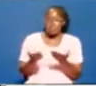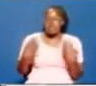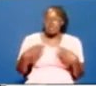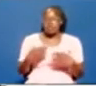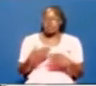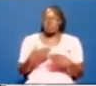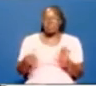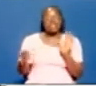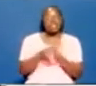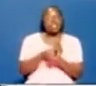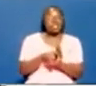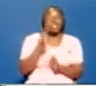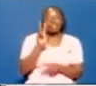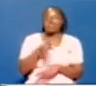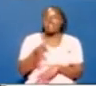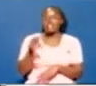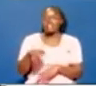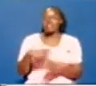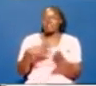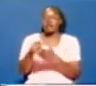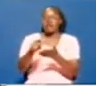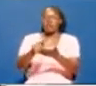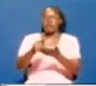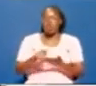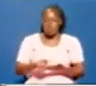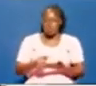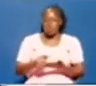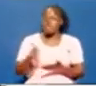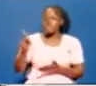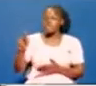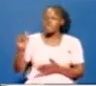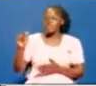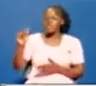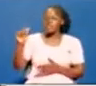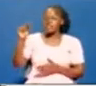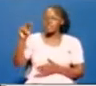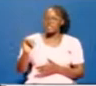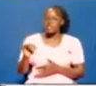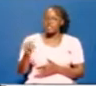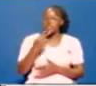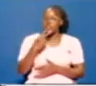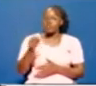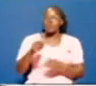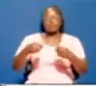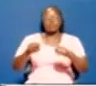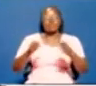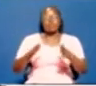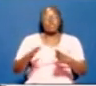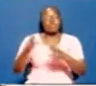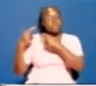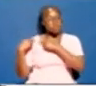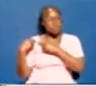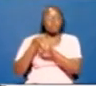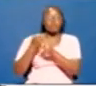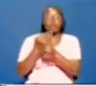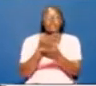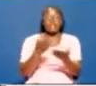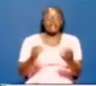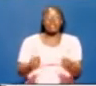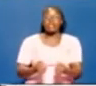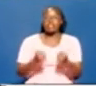wanapouza pikipiki kwa mikopo. Eneo la Katani lina zaidi ya wanabodaboda 200 wanaotegemea kazi hiyo ili kujikimu